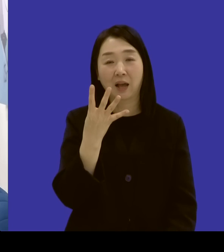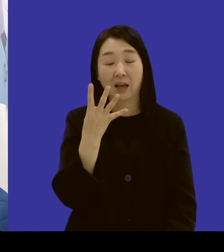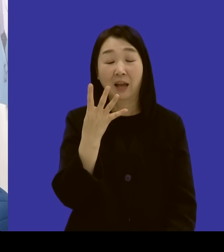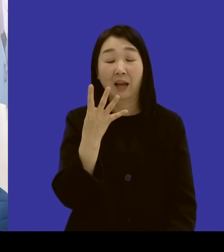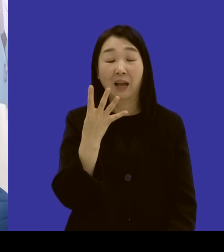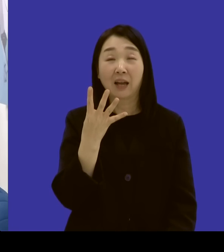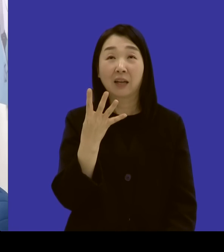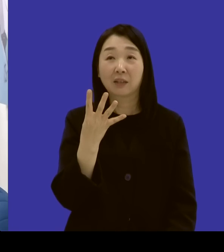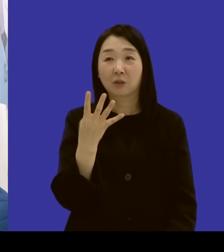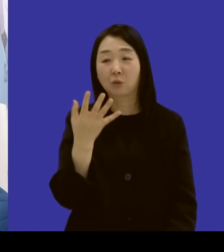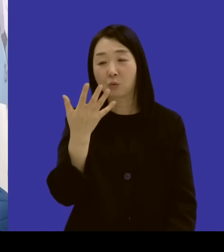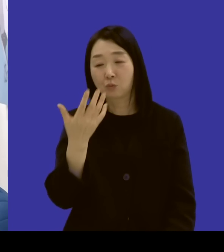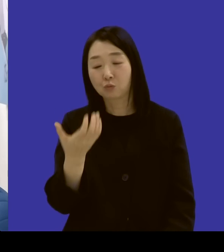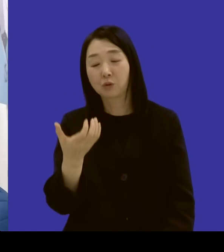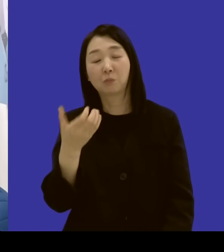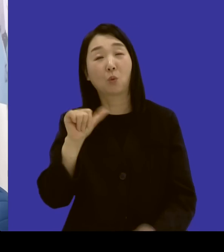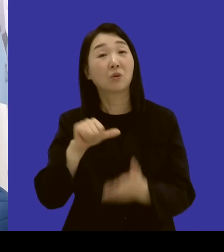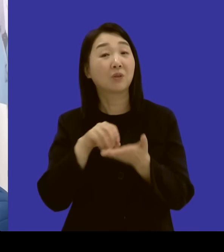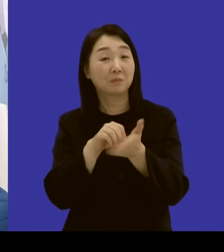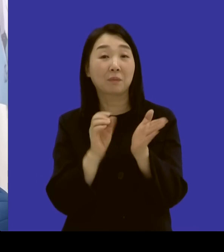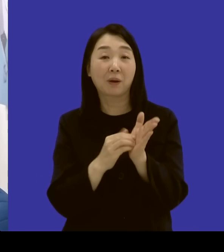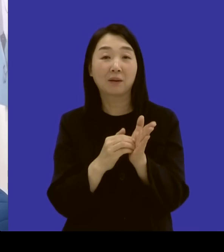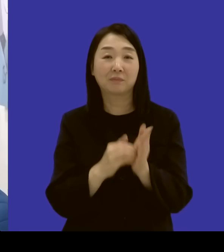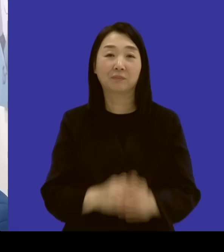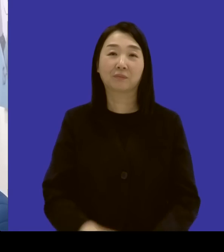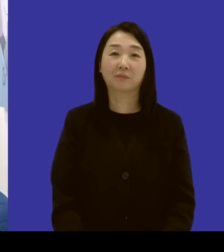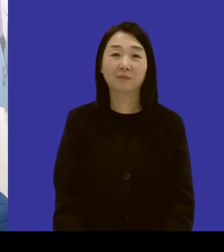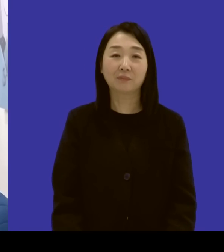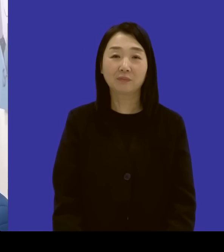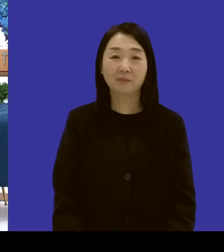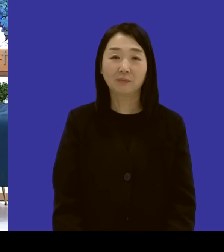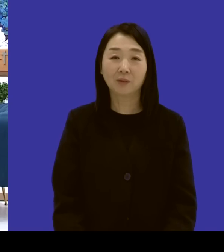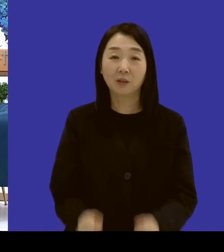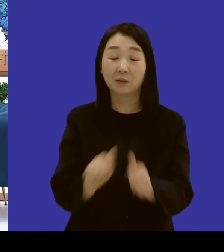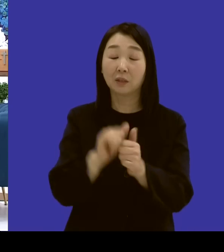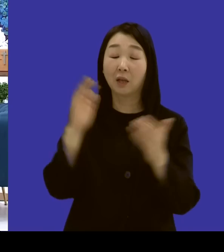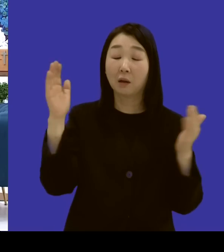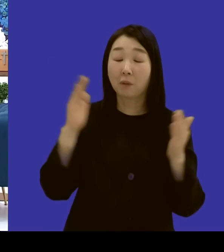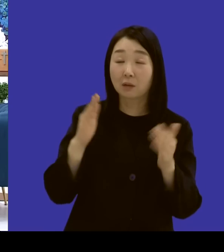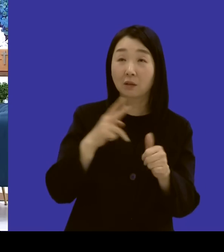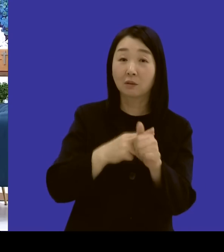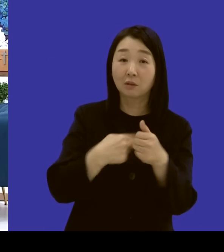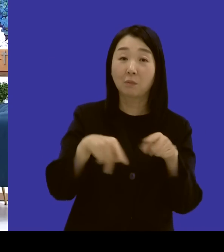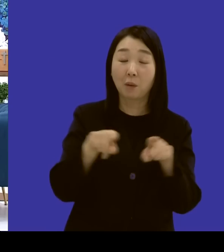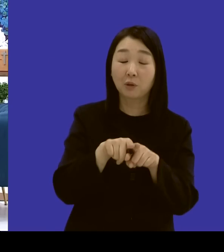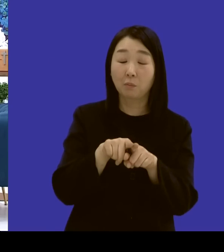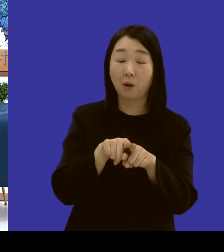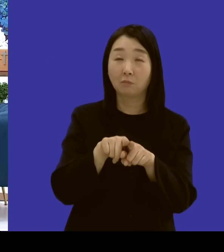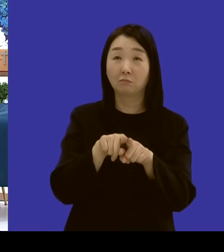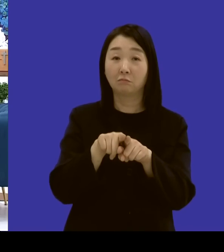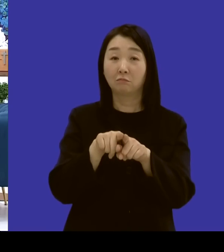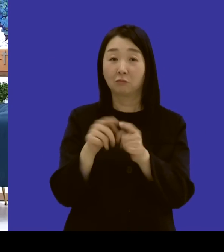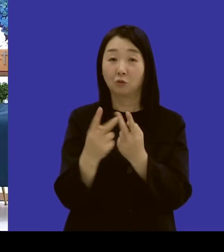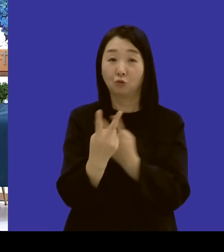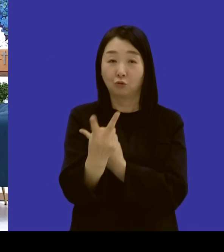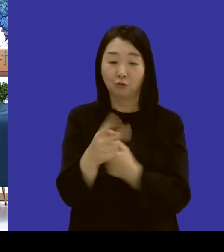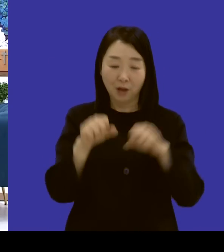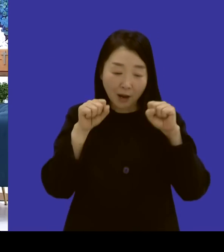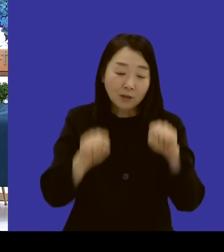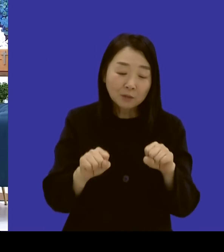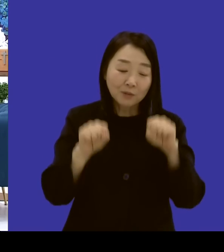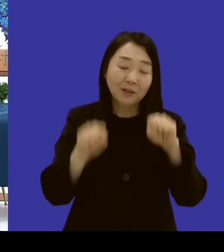들어왔거든요. 네. 그런데 그때는 막 그 남학생들은 다 선생님들이 가시면 두 줄로 서요.